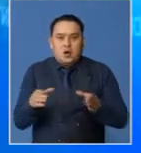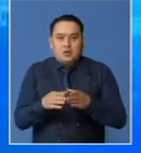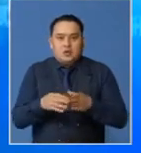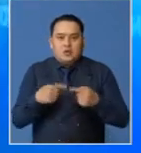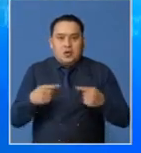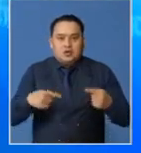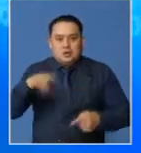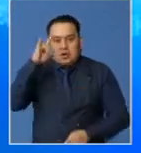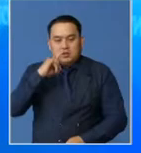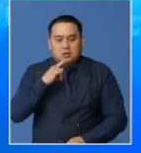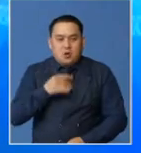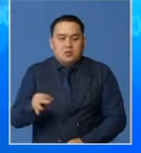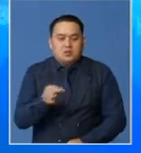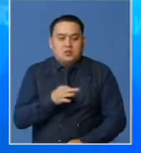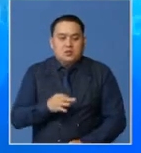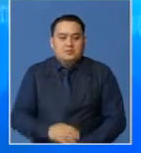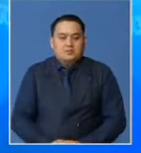из разных областей Казахстана.